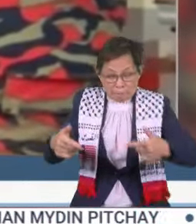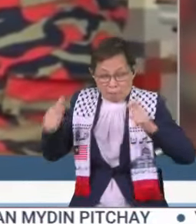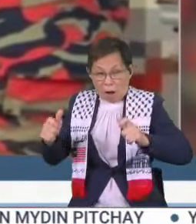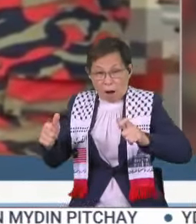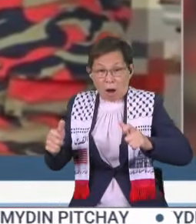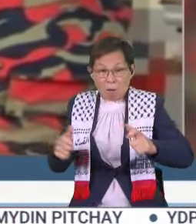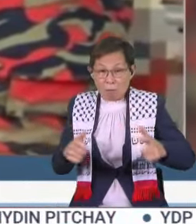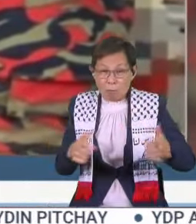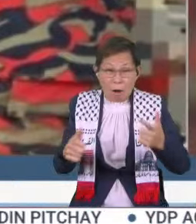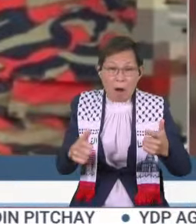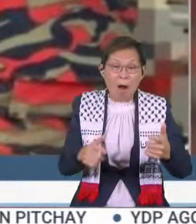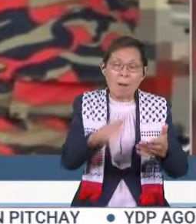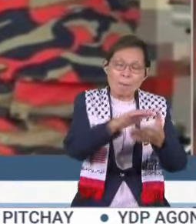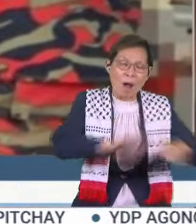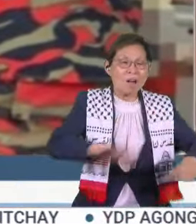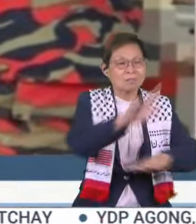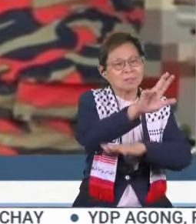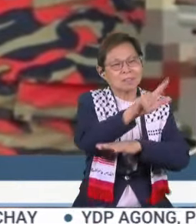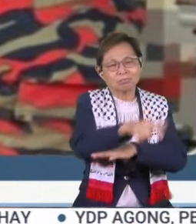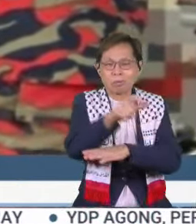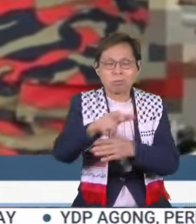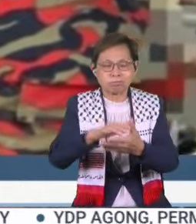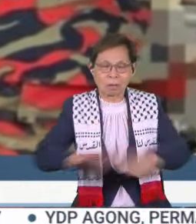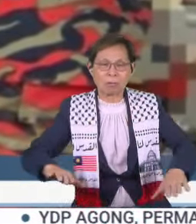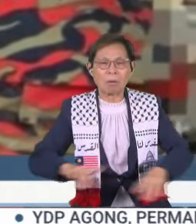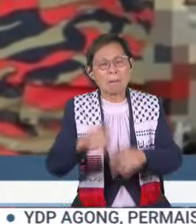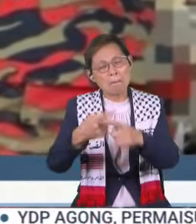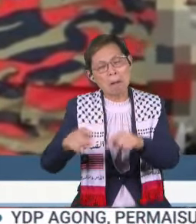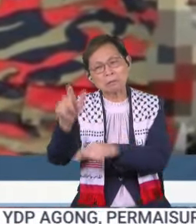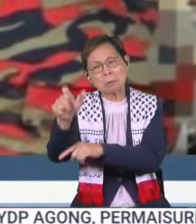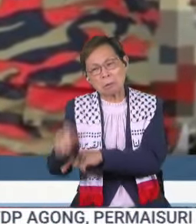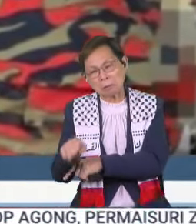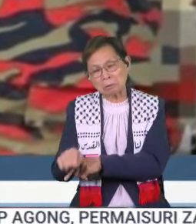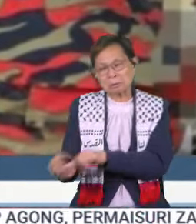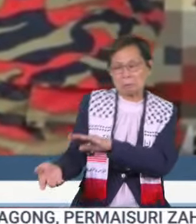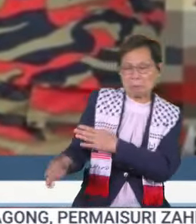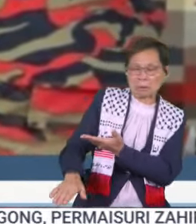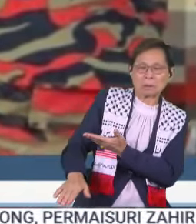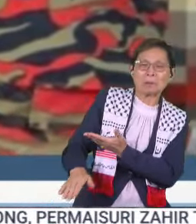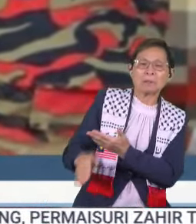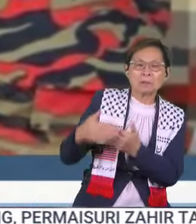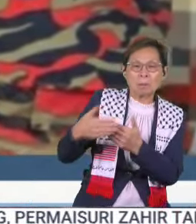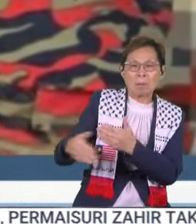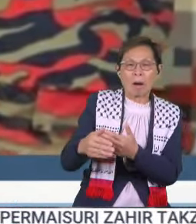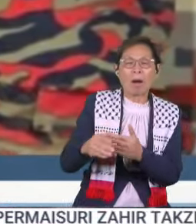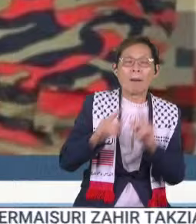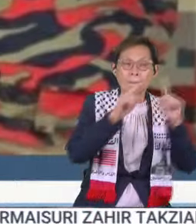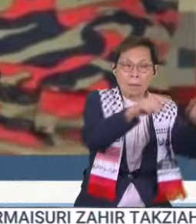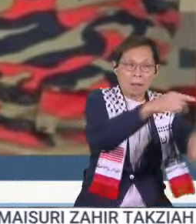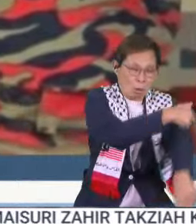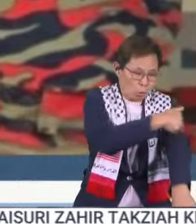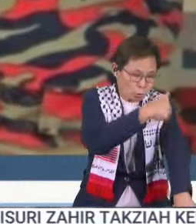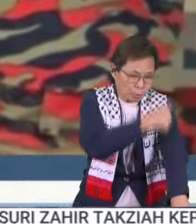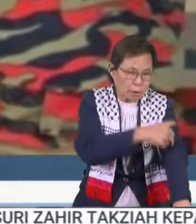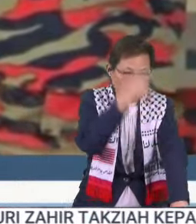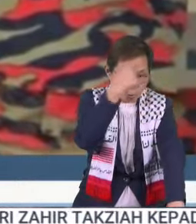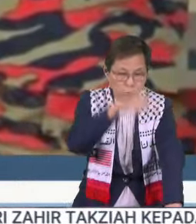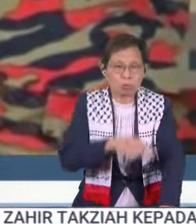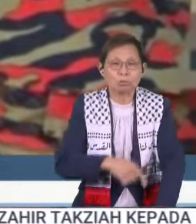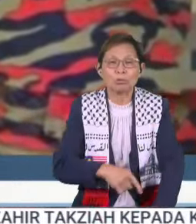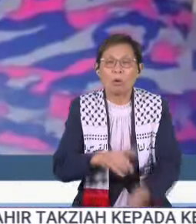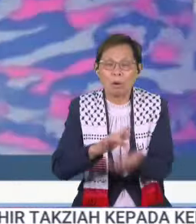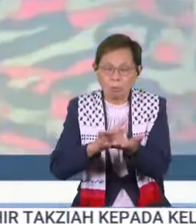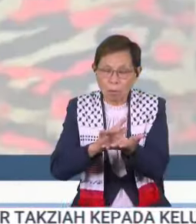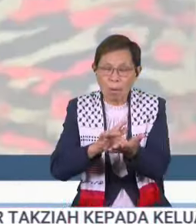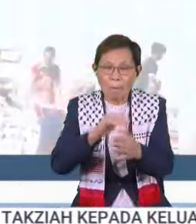berjaya menyelamatkan ketiga-tiga mangsa. Namun, seorang daripada mereka meninggal dunia selepas dirujuk ke hospital untuk